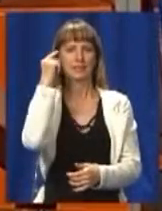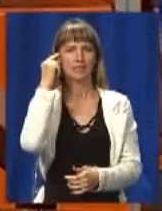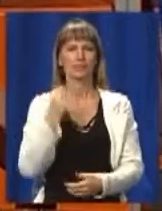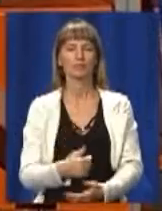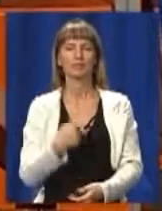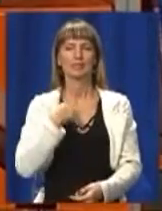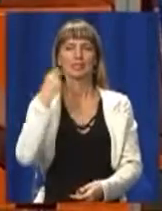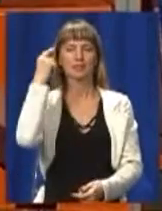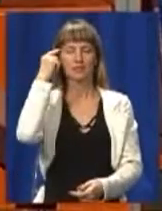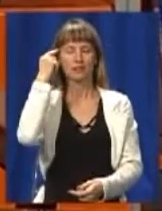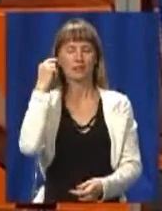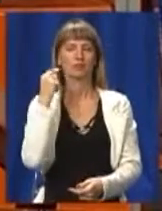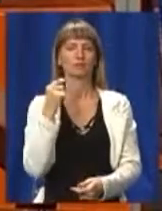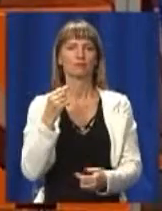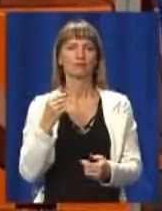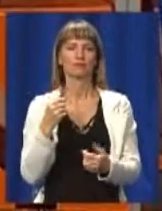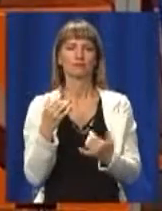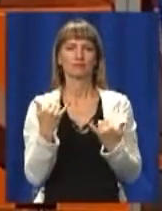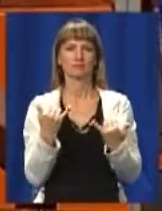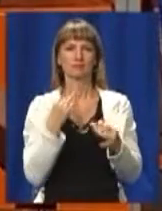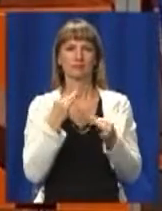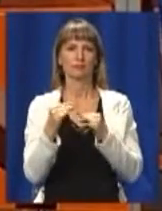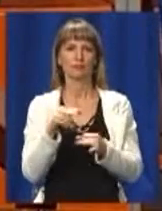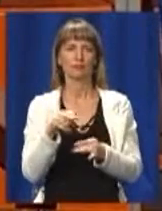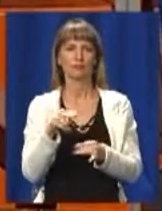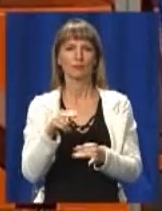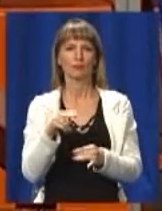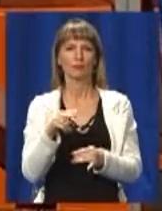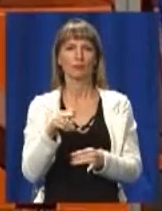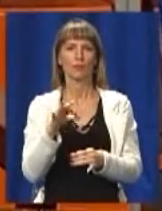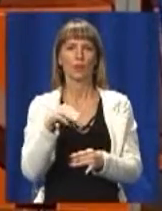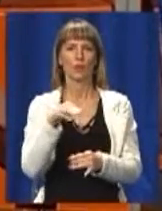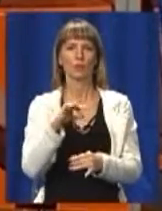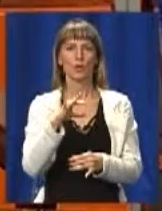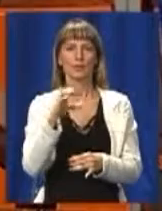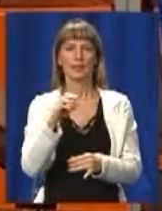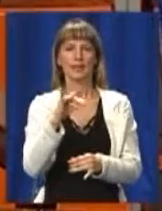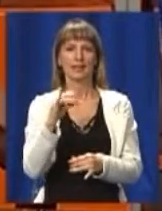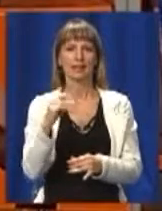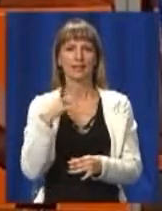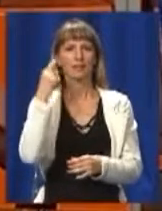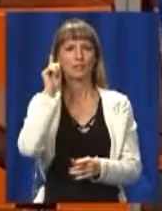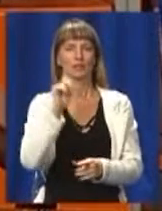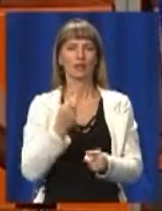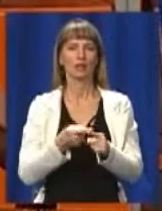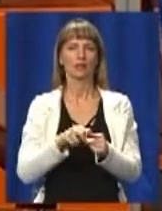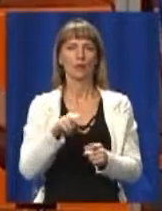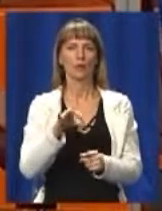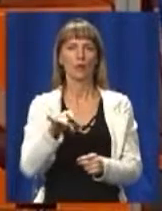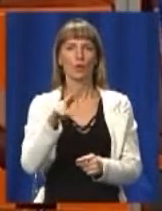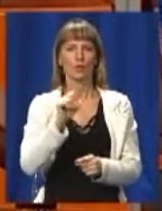знаєш? Я знаю, зараз ми будемо говорити про породу Тосаїн. І я знаю, що це ця